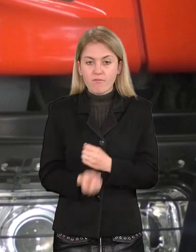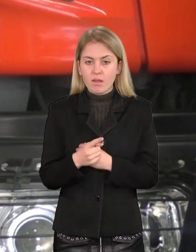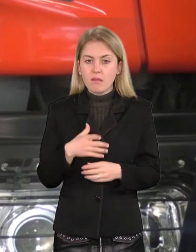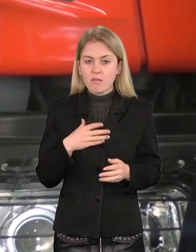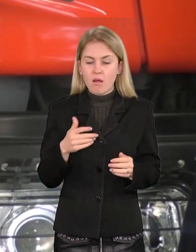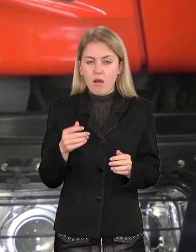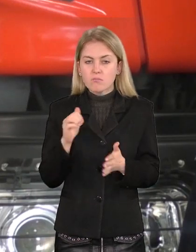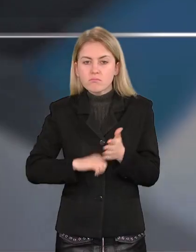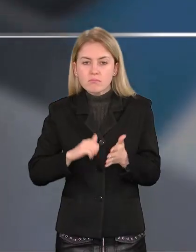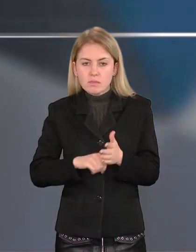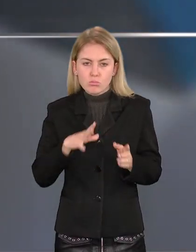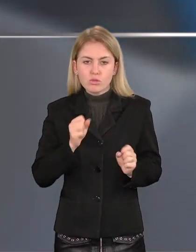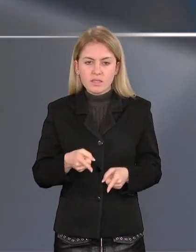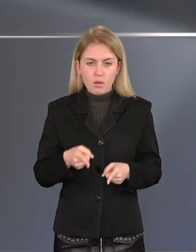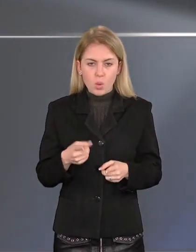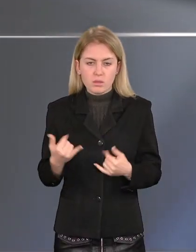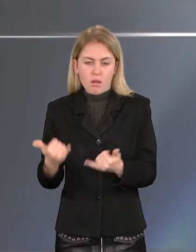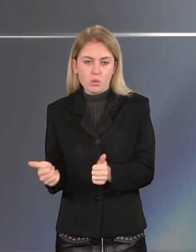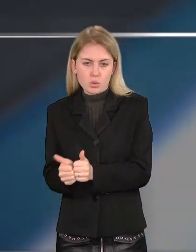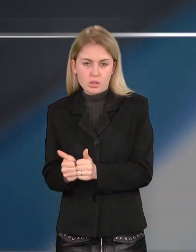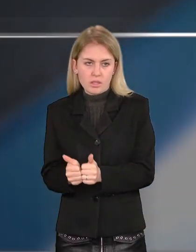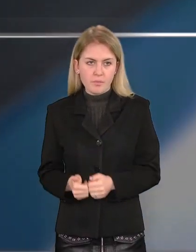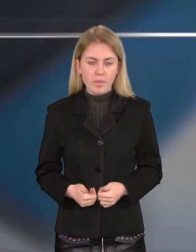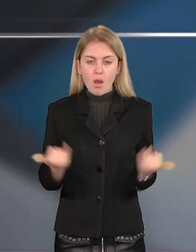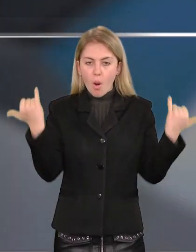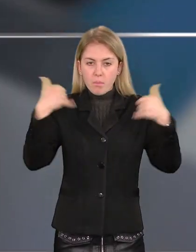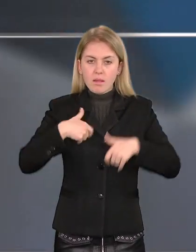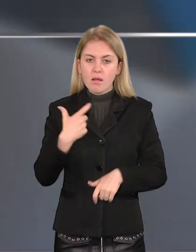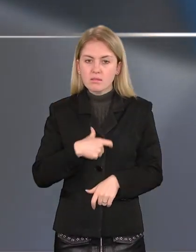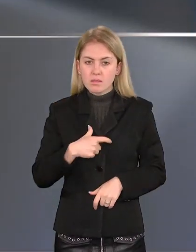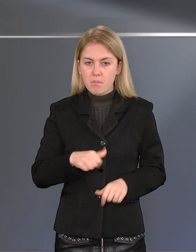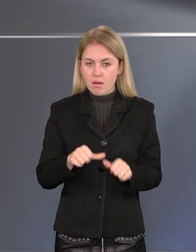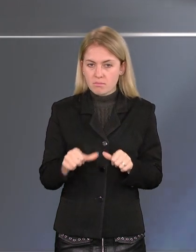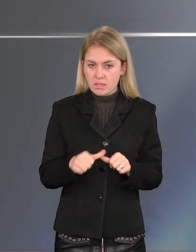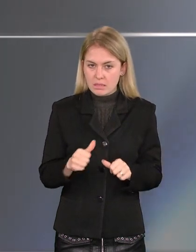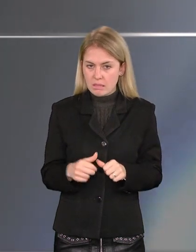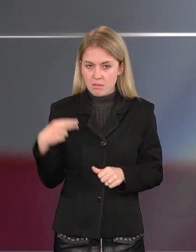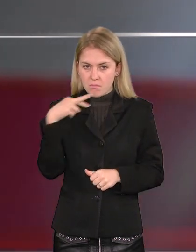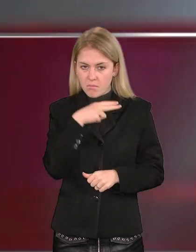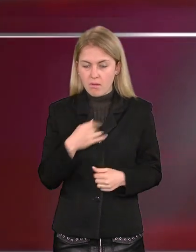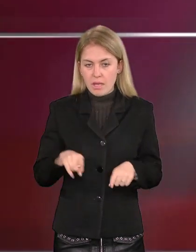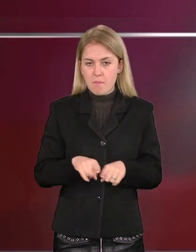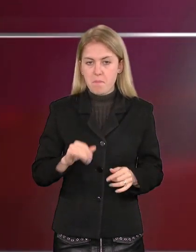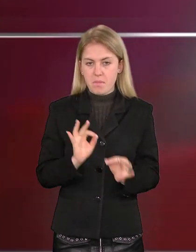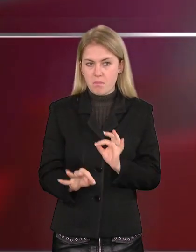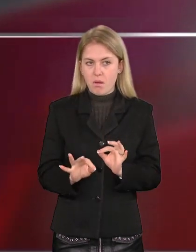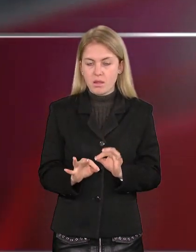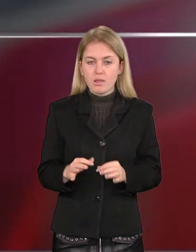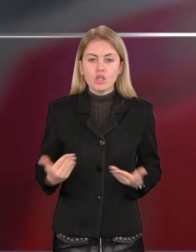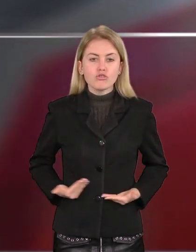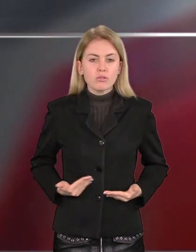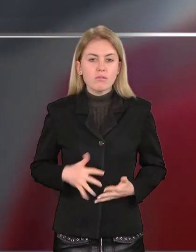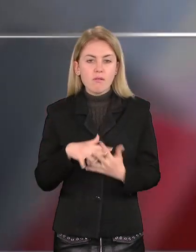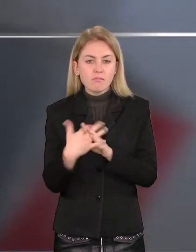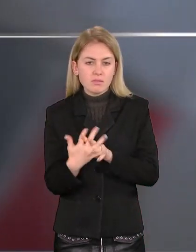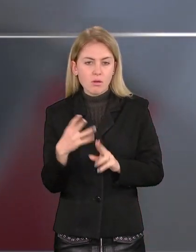для сусідських будівель. Облила себе дизельним пальним та підпалила. Саме таким чином жителька одного з сіл Конотопського